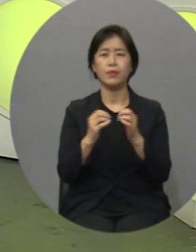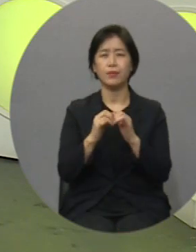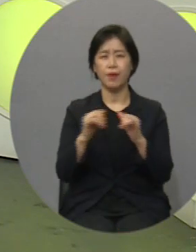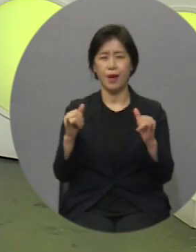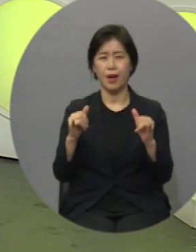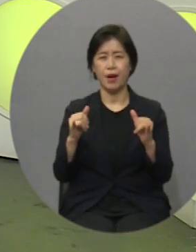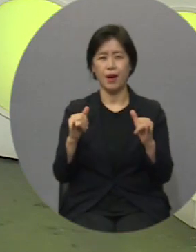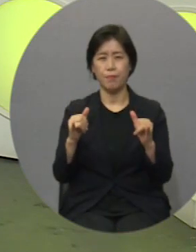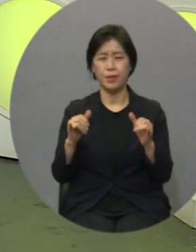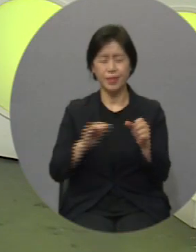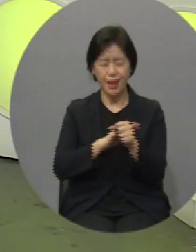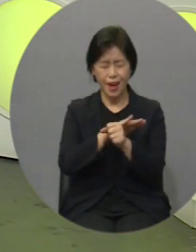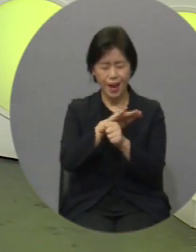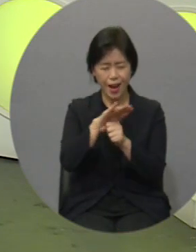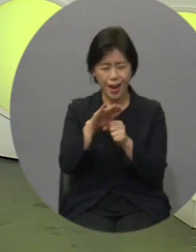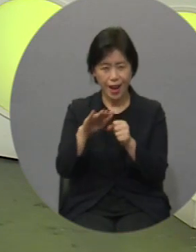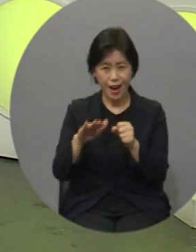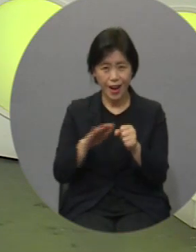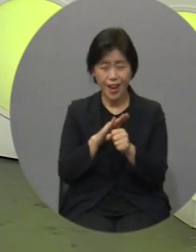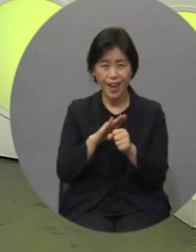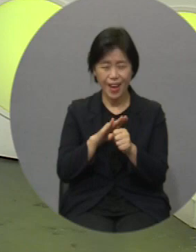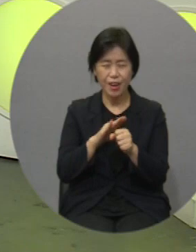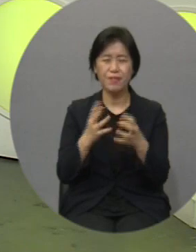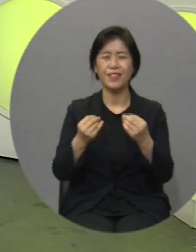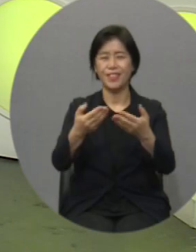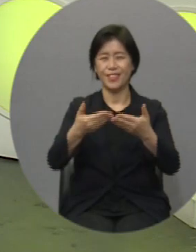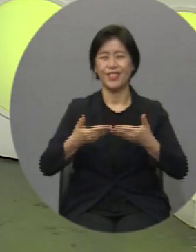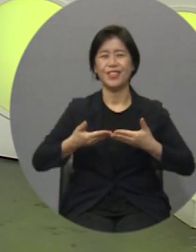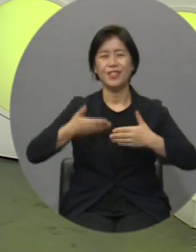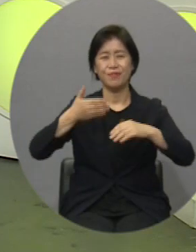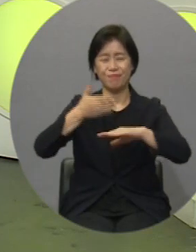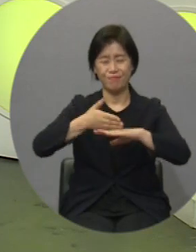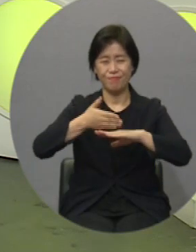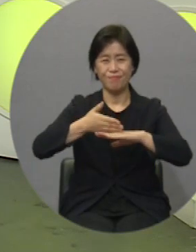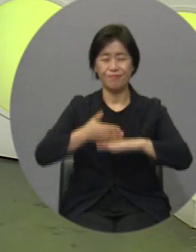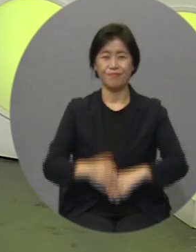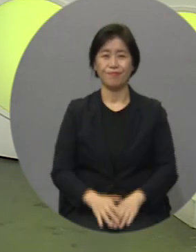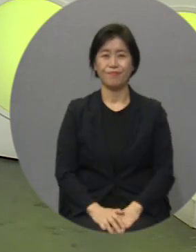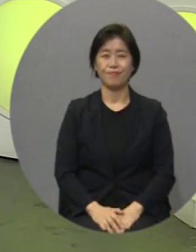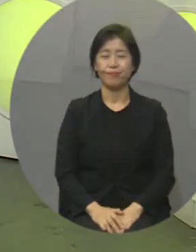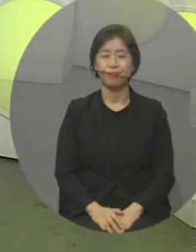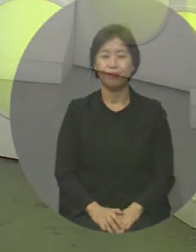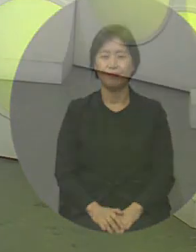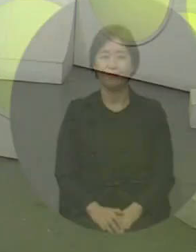사랑을 듬뿍 주시면 좋겠습니다. 고맙습니다.